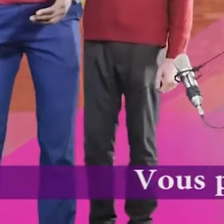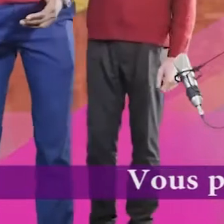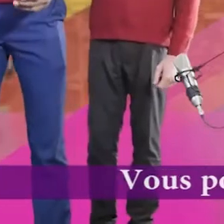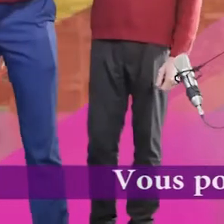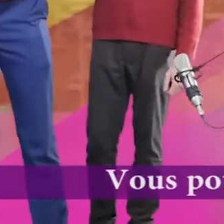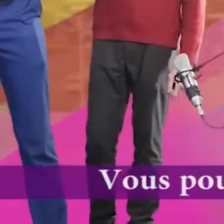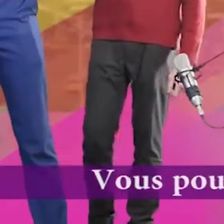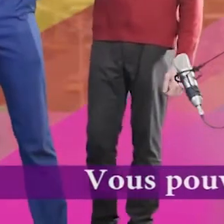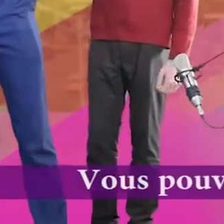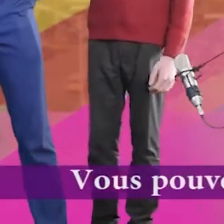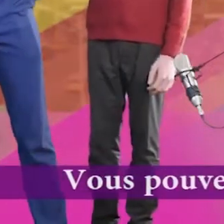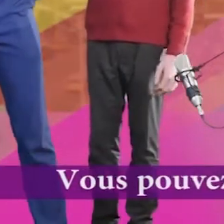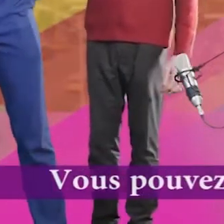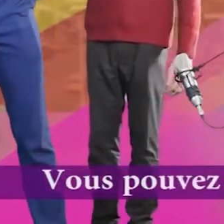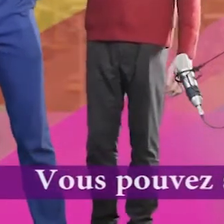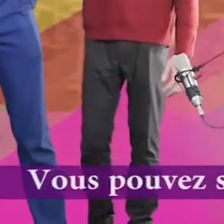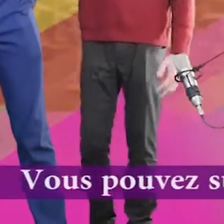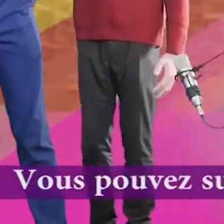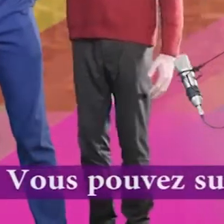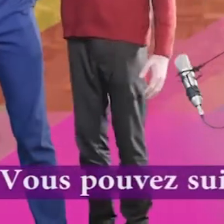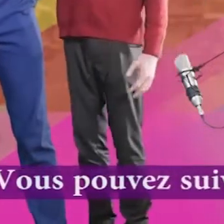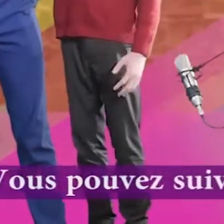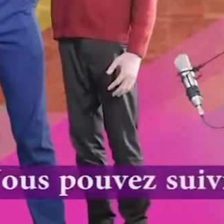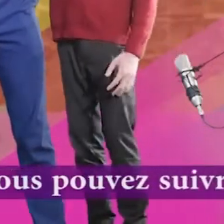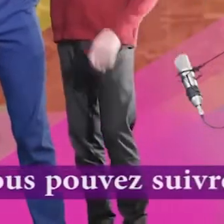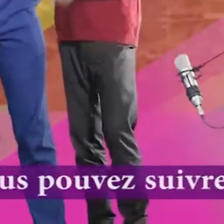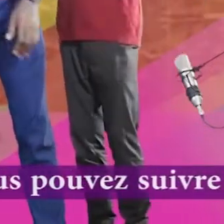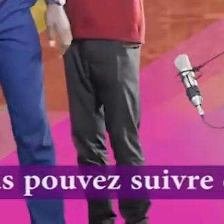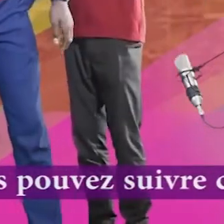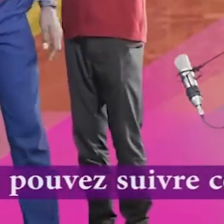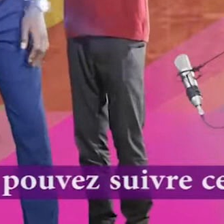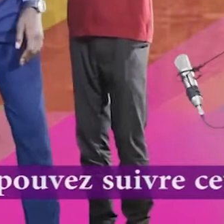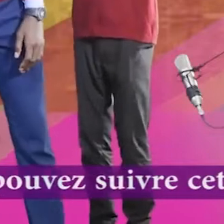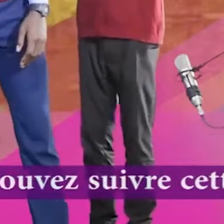yamisegeto bakundi milanga.